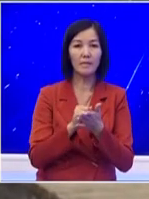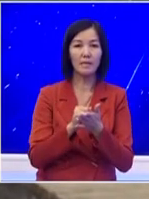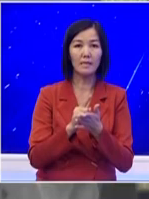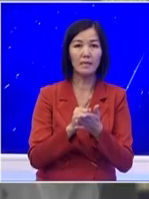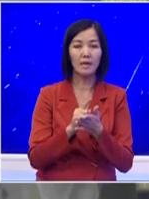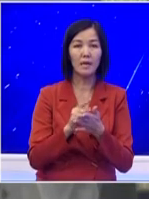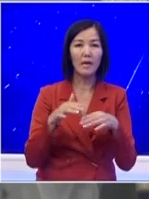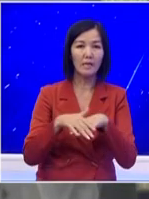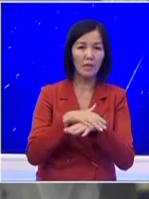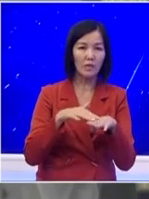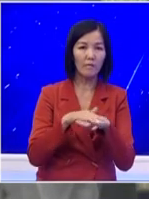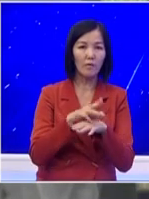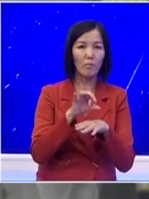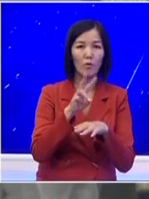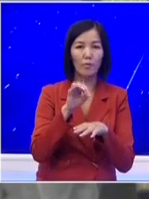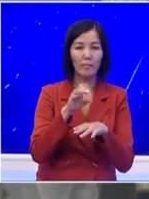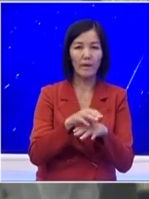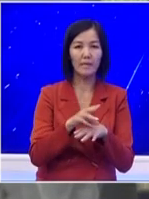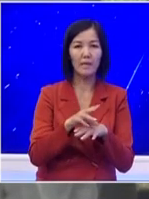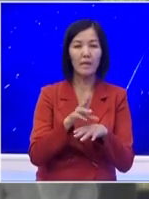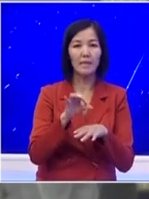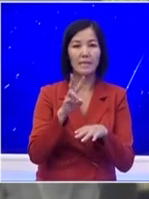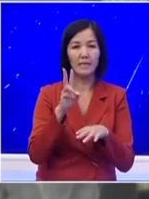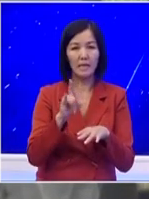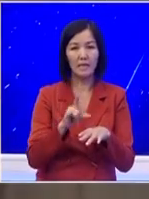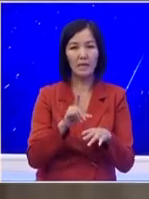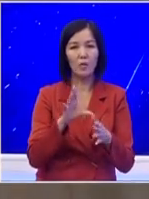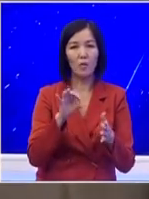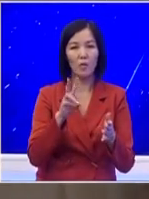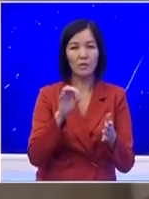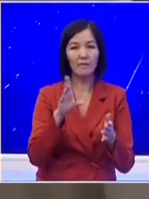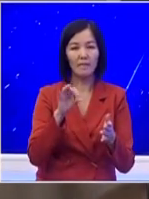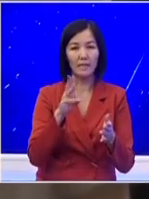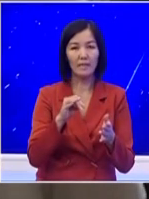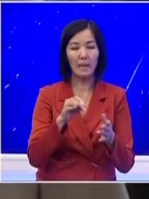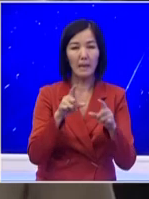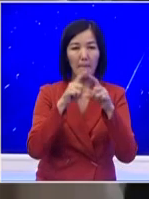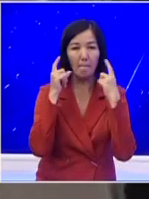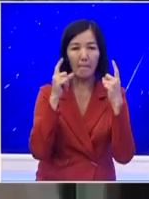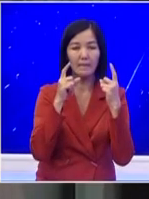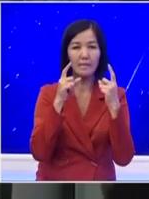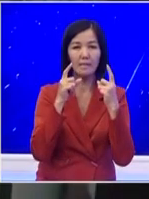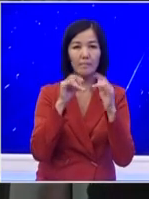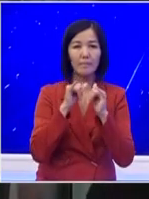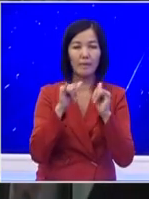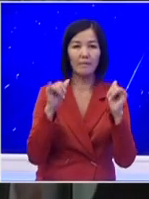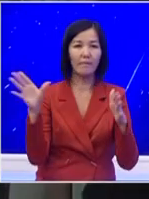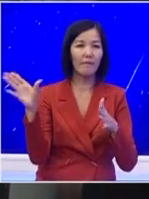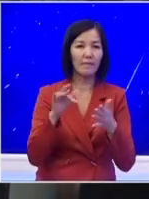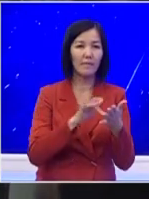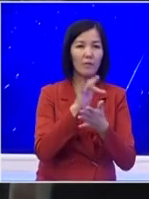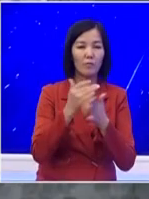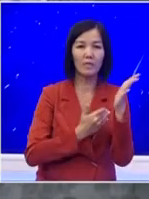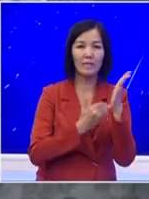таких оживленных районах, как Монмартр, набережная Сены, остров Сите. Масочный режим распространяется на всех людей